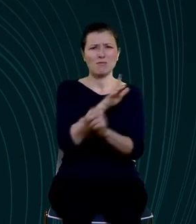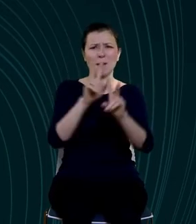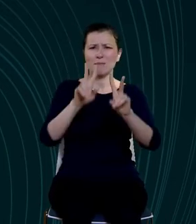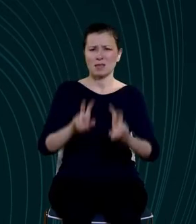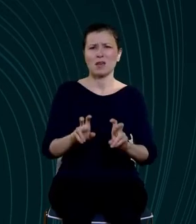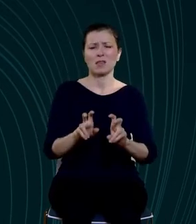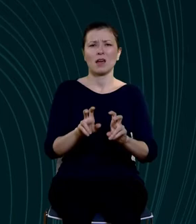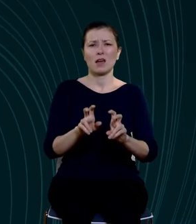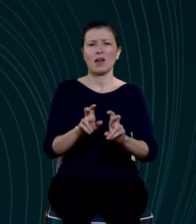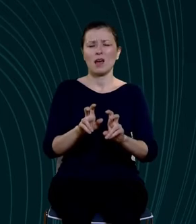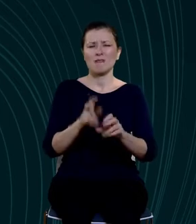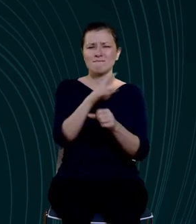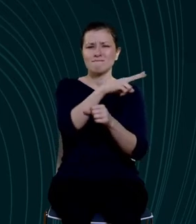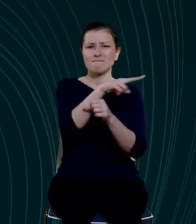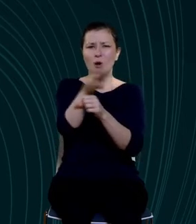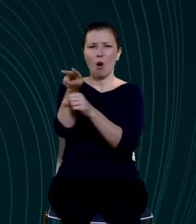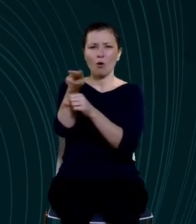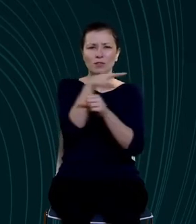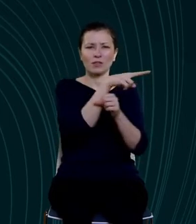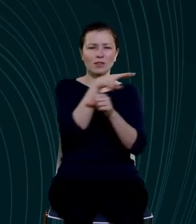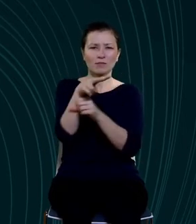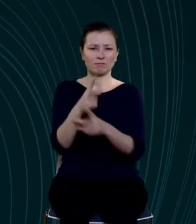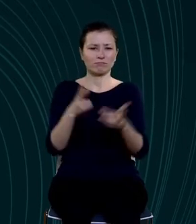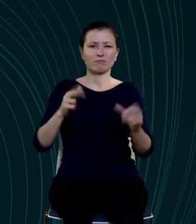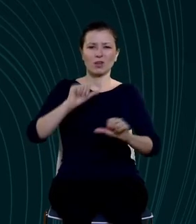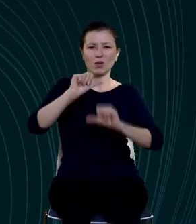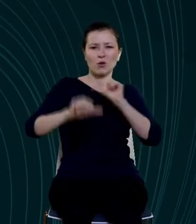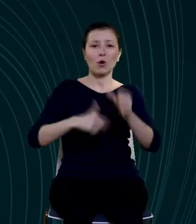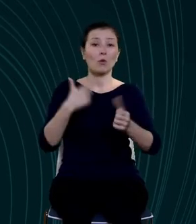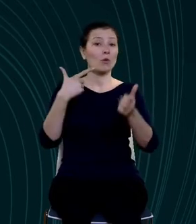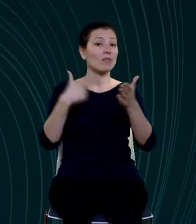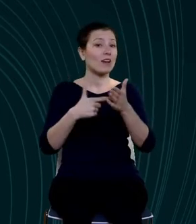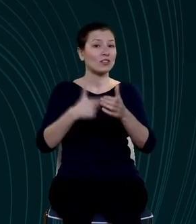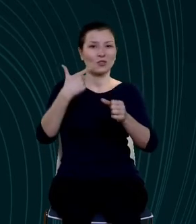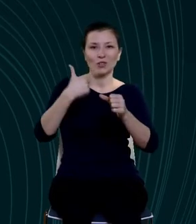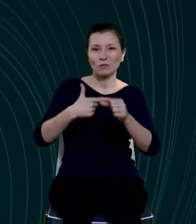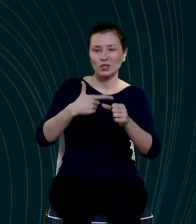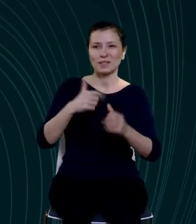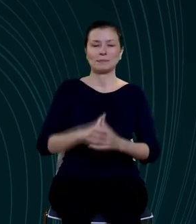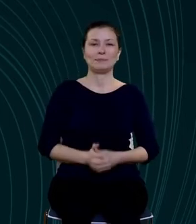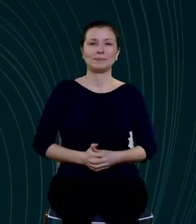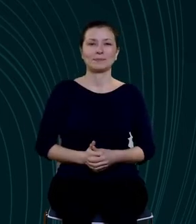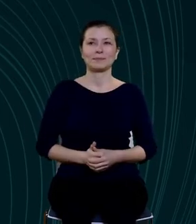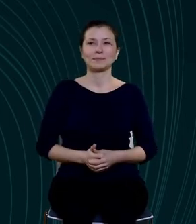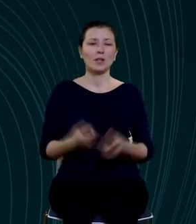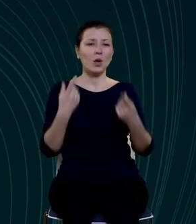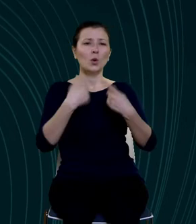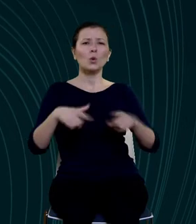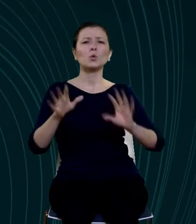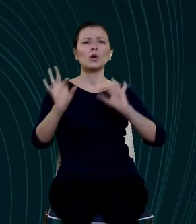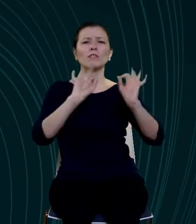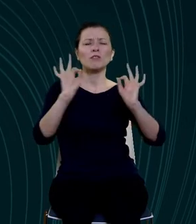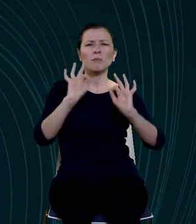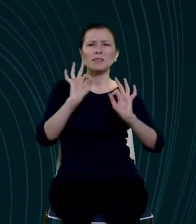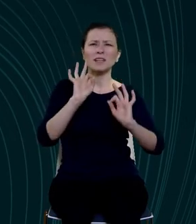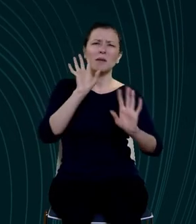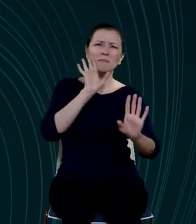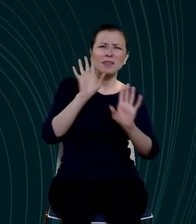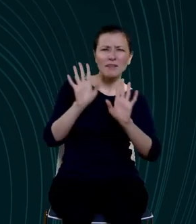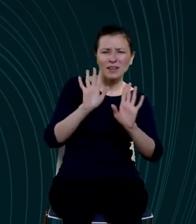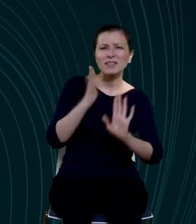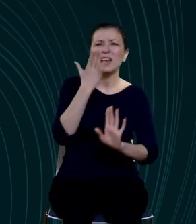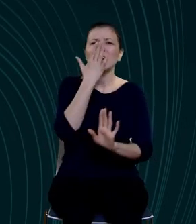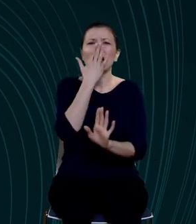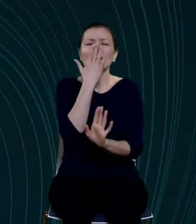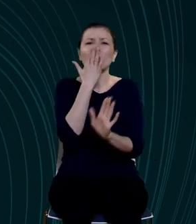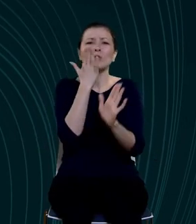badań monitoringu w roku 2020. Krótko informacja, jak poglądowo, oczywiście jak